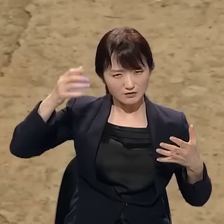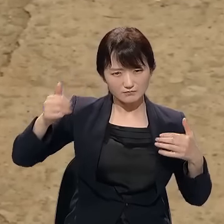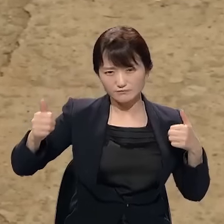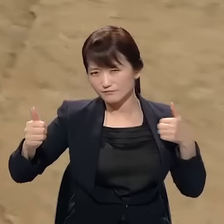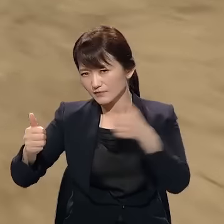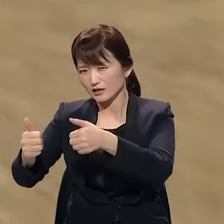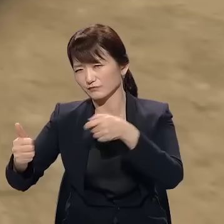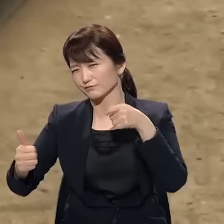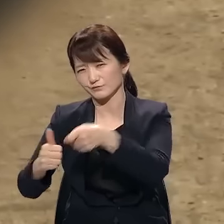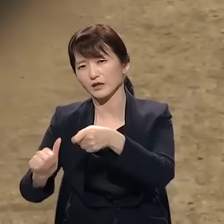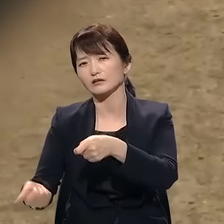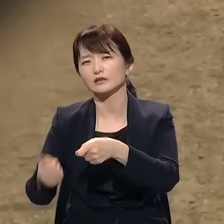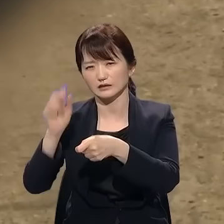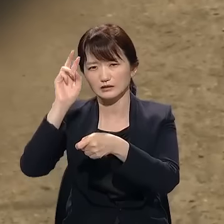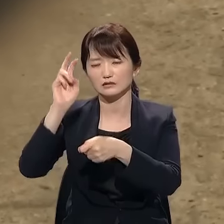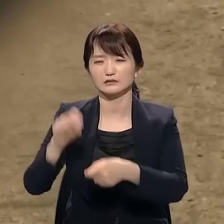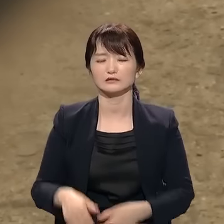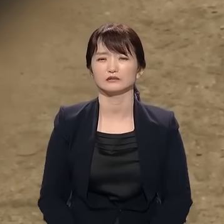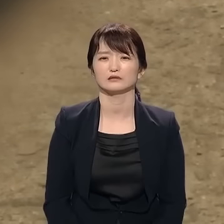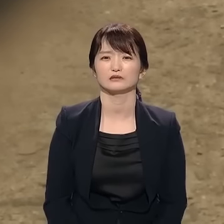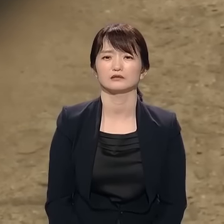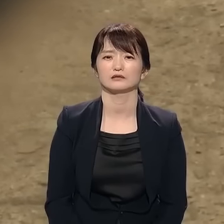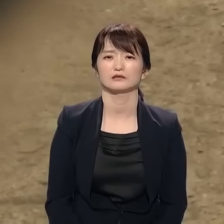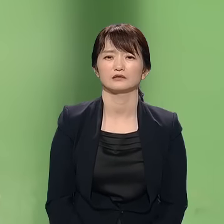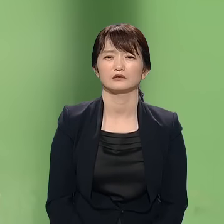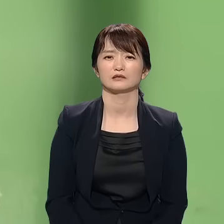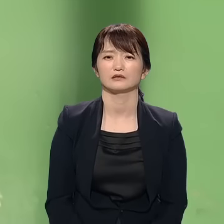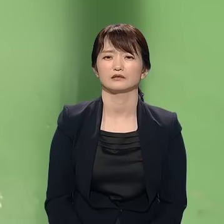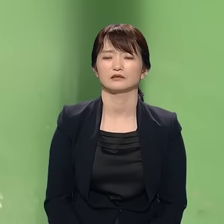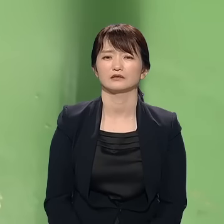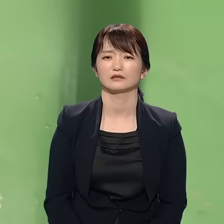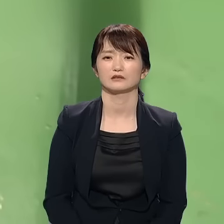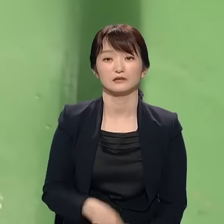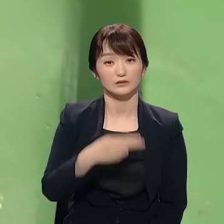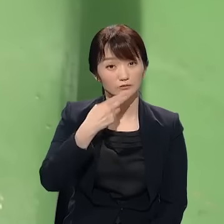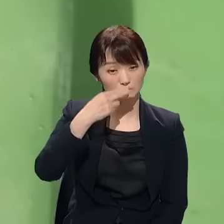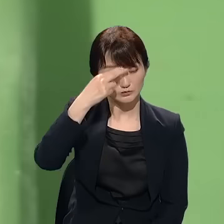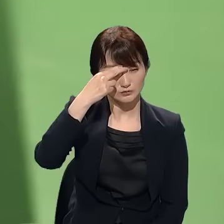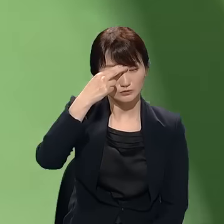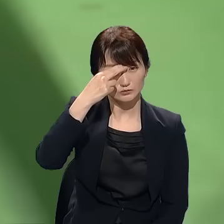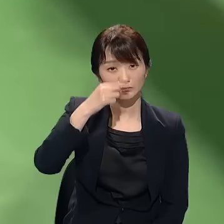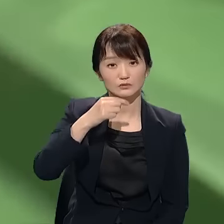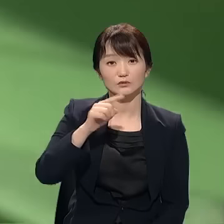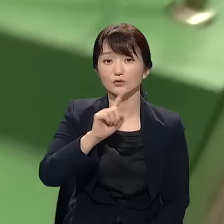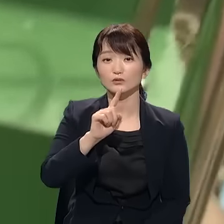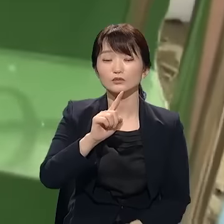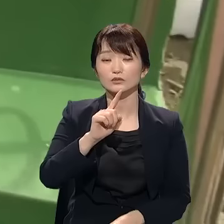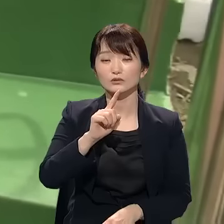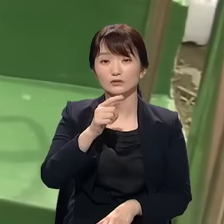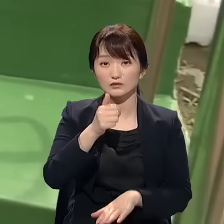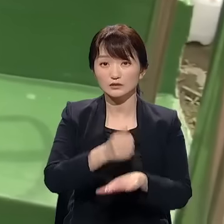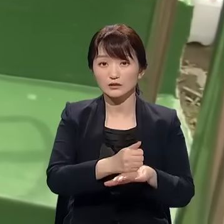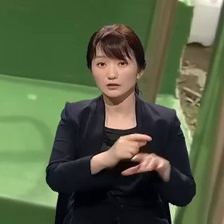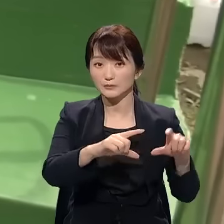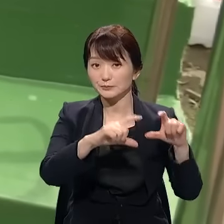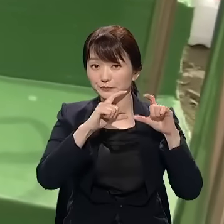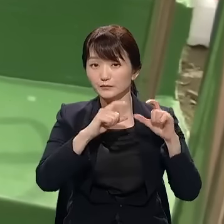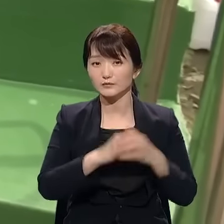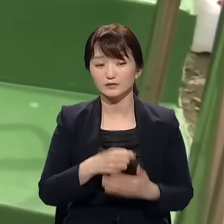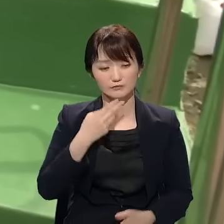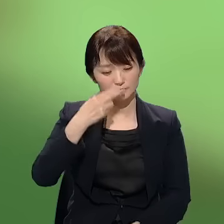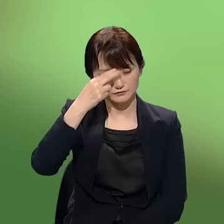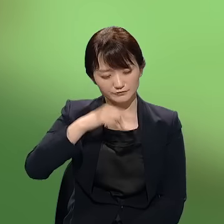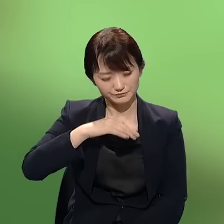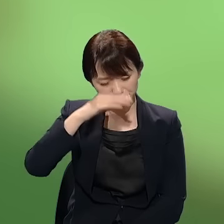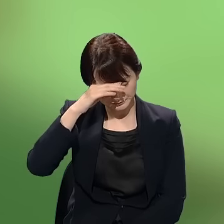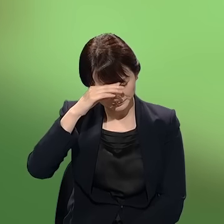하 이게 참 박사님 그래서 그 술 뭐 어떤 판결이 나왔어 설마 또 술취 술취한